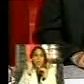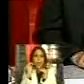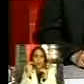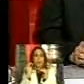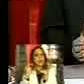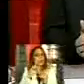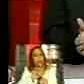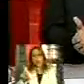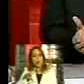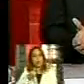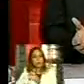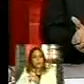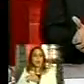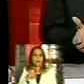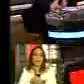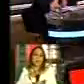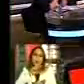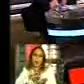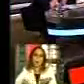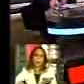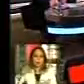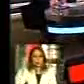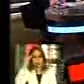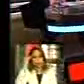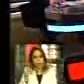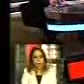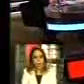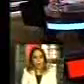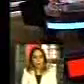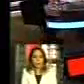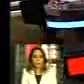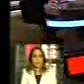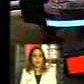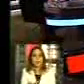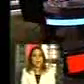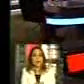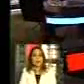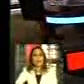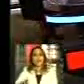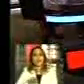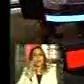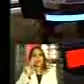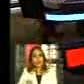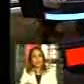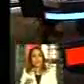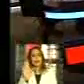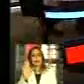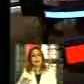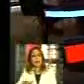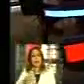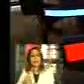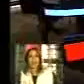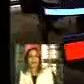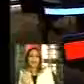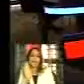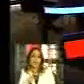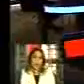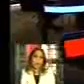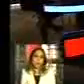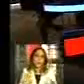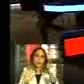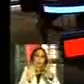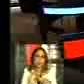יוכר לצורכי מס. אני רוצה לשאול אבל בהצעה שלנו יש גם את הסנקציה וגם את הדבר הזה שקושר